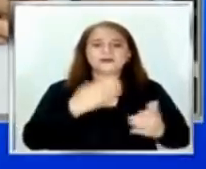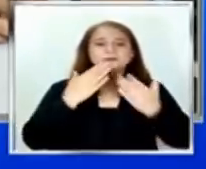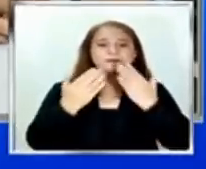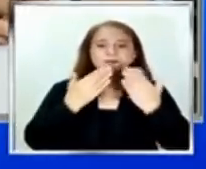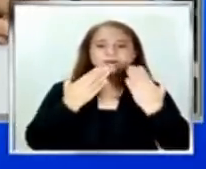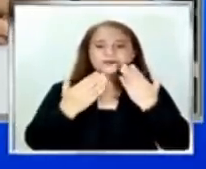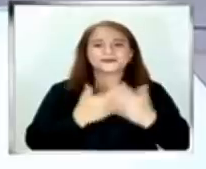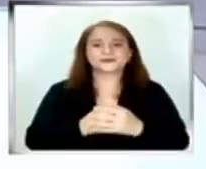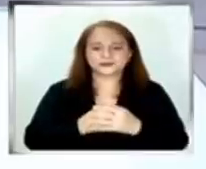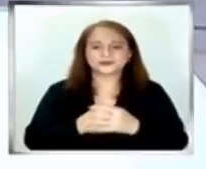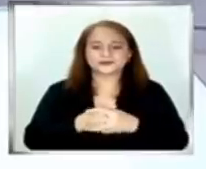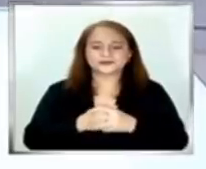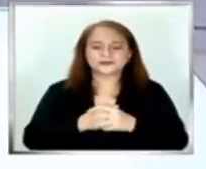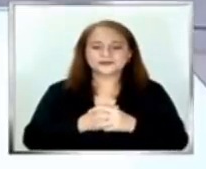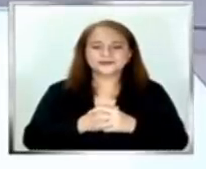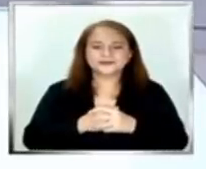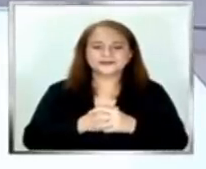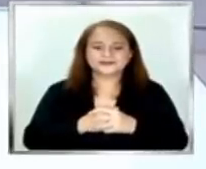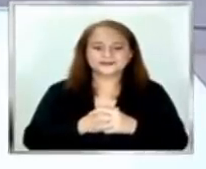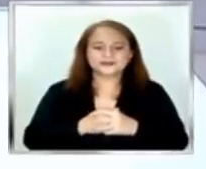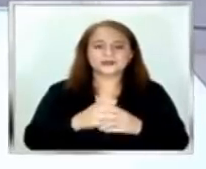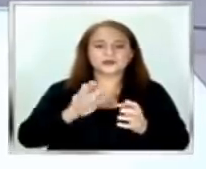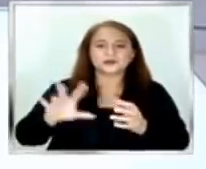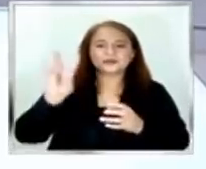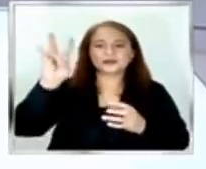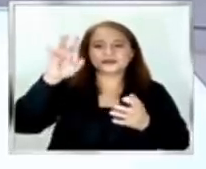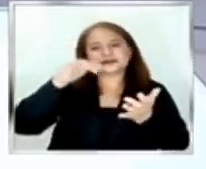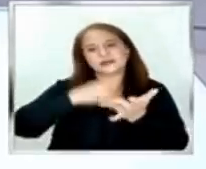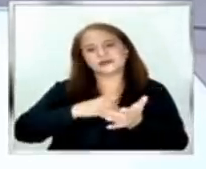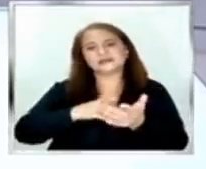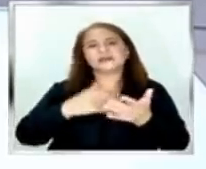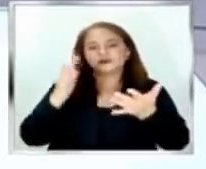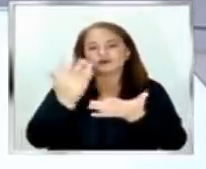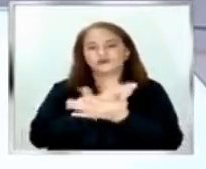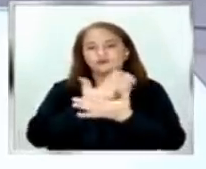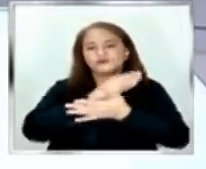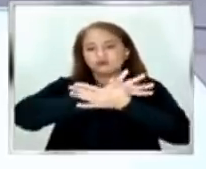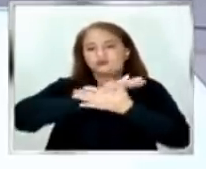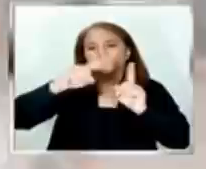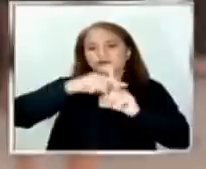Tingkungko. Mahigit 7,000 ulit ang naitalang bagong kaso ng COVID-19 ngayong araw.